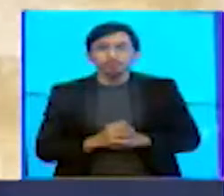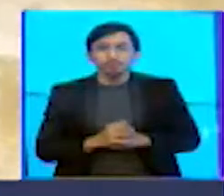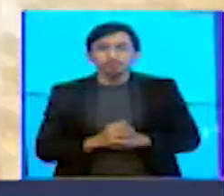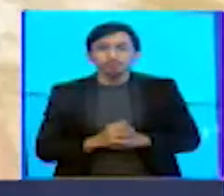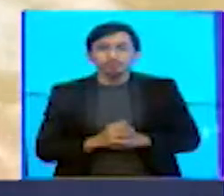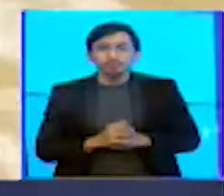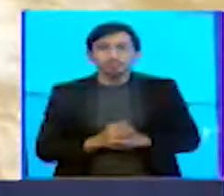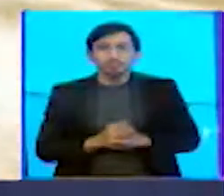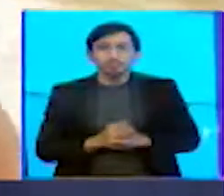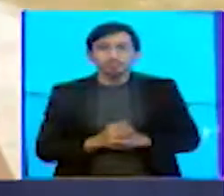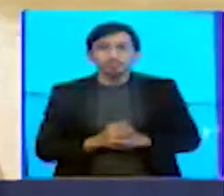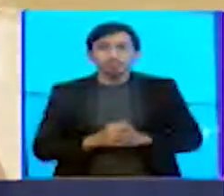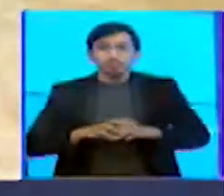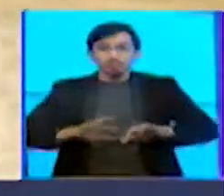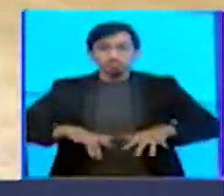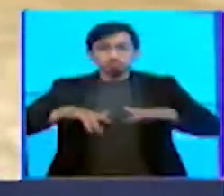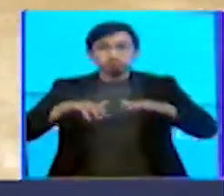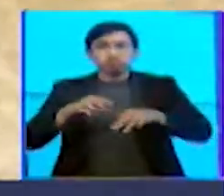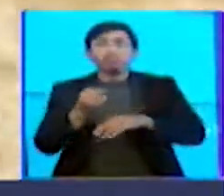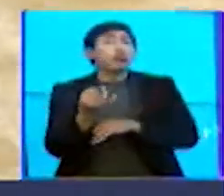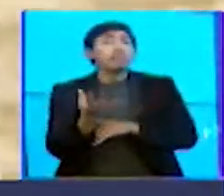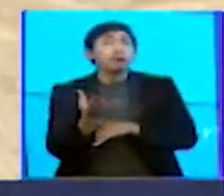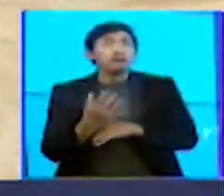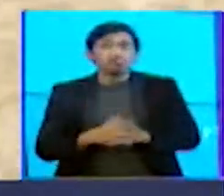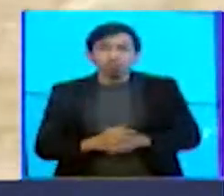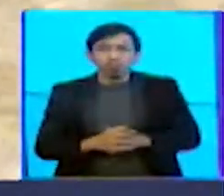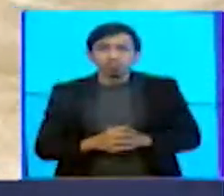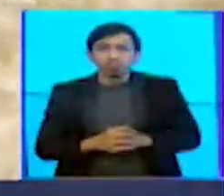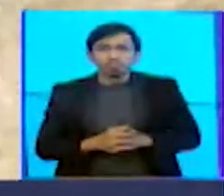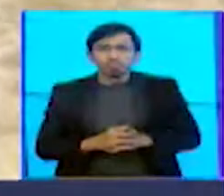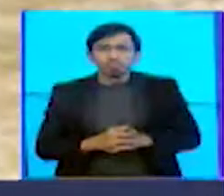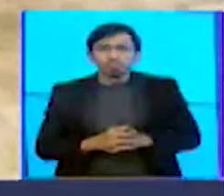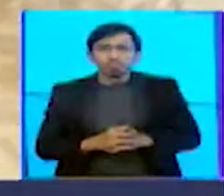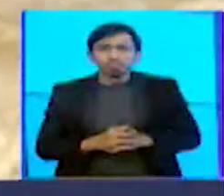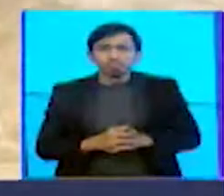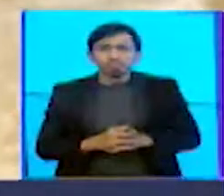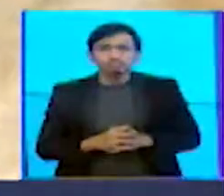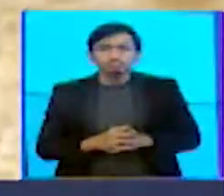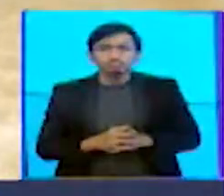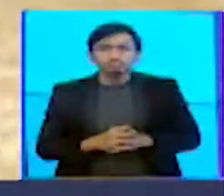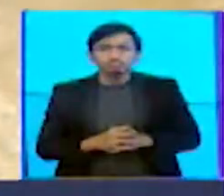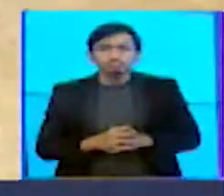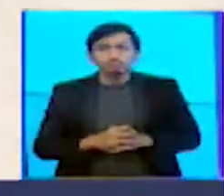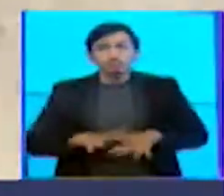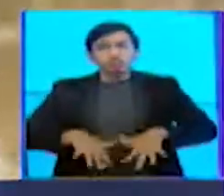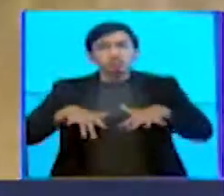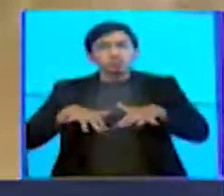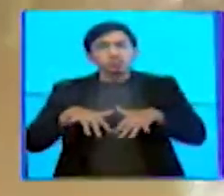ketinggian paling tinggi bawah ketinggian air? Daerah Lok-Sublusi. Yang untuk 2 meter, sampai 2